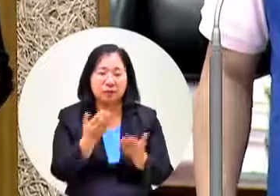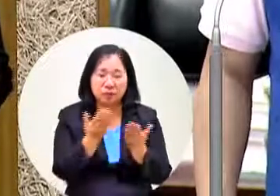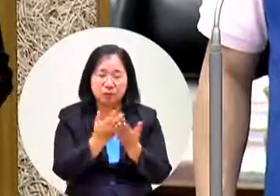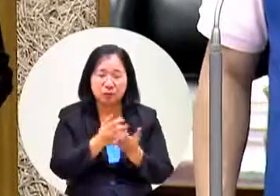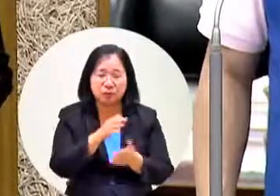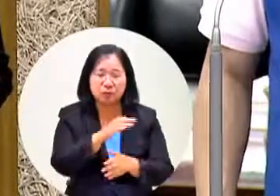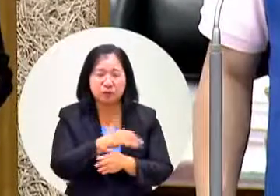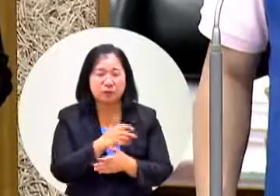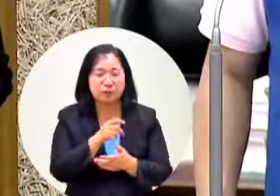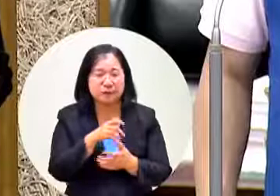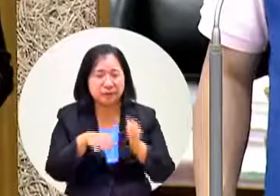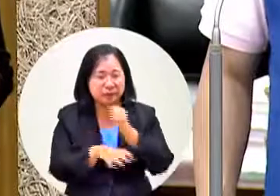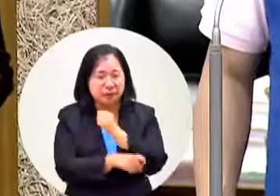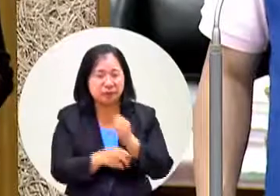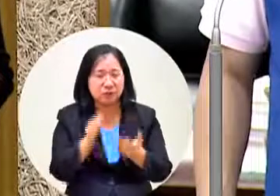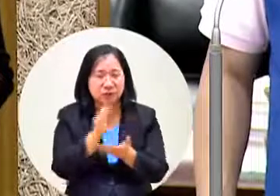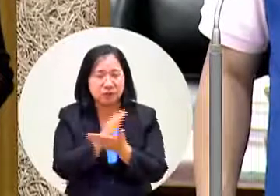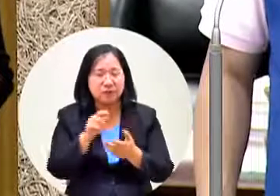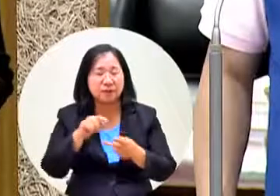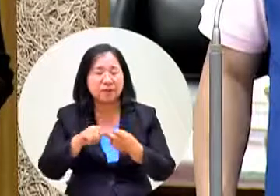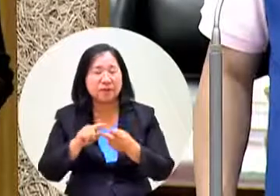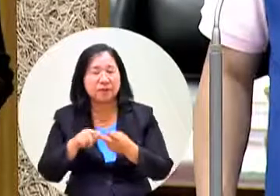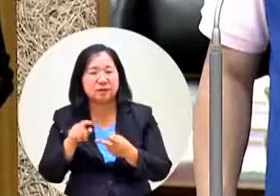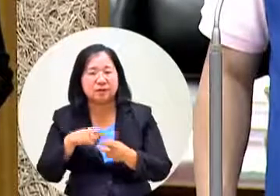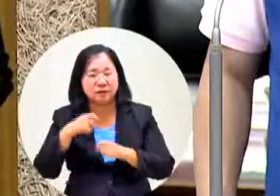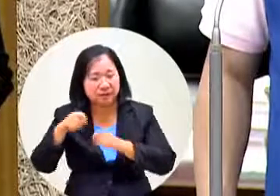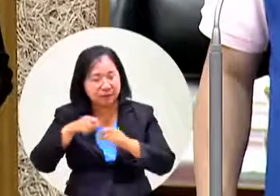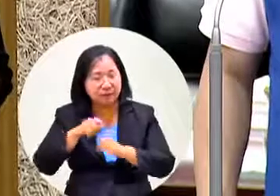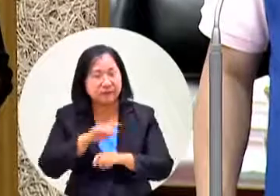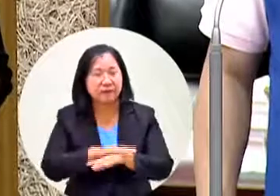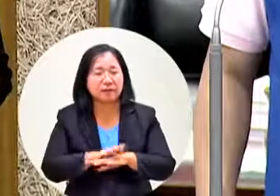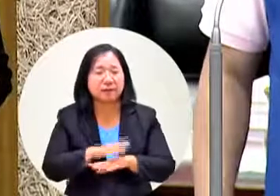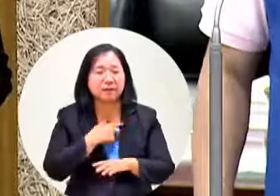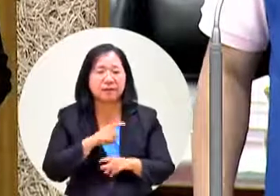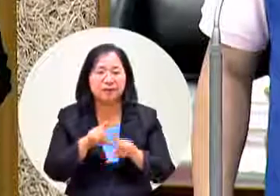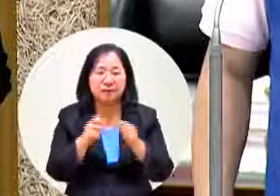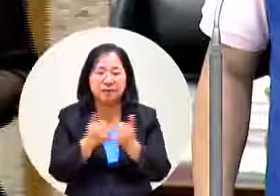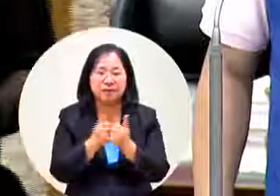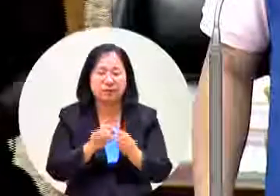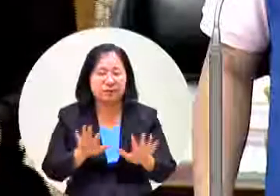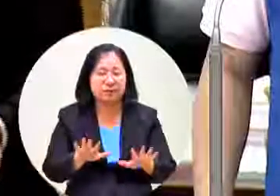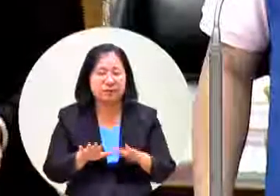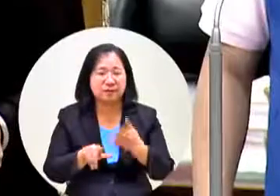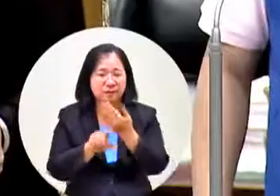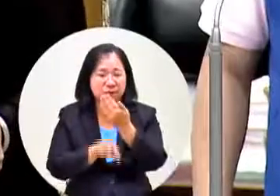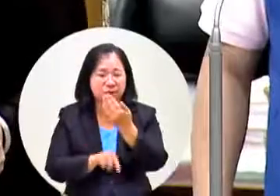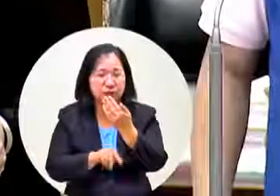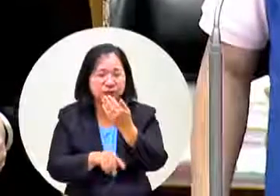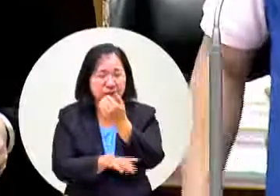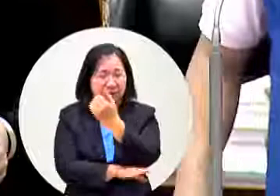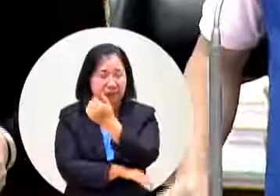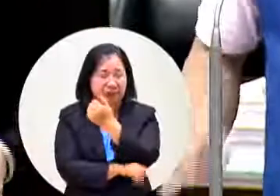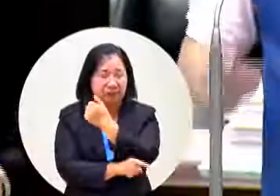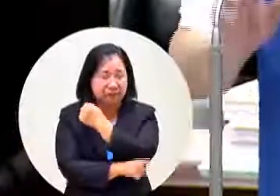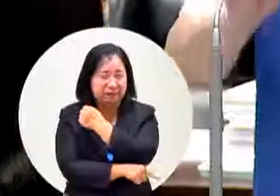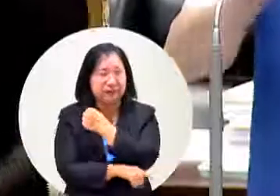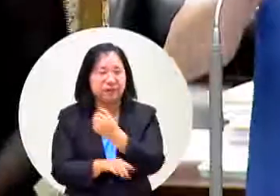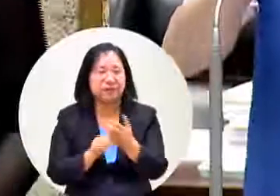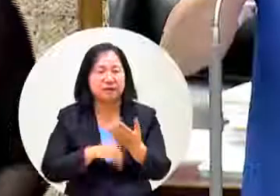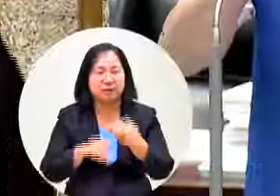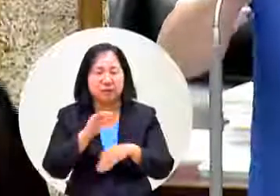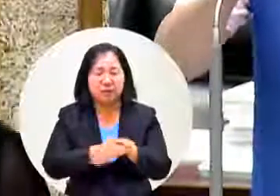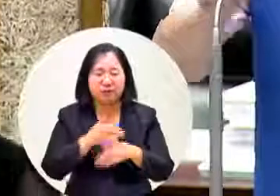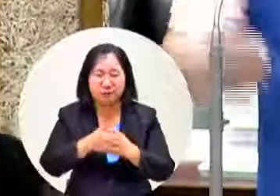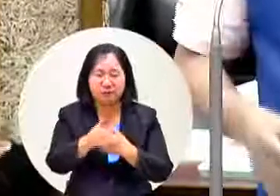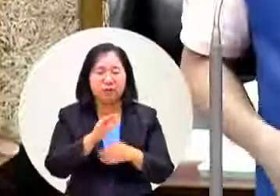我们在3月22号有组成专案小组，会同提报人跟所有权人，进行现场勘查。那目前审